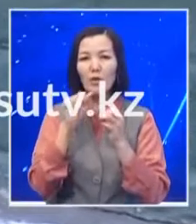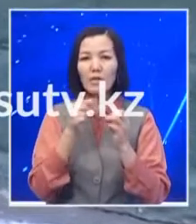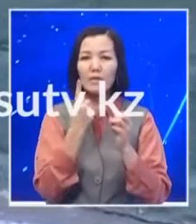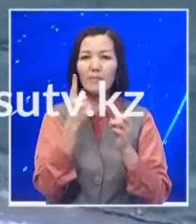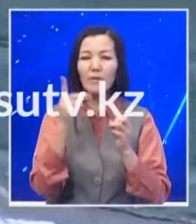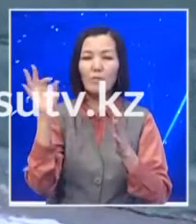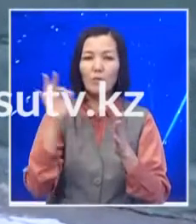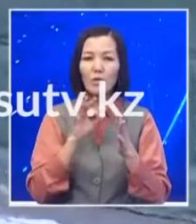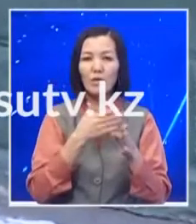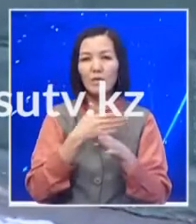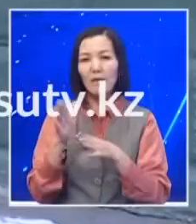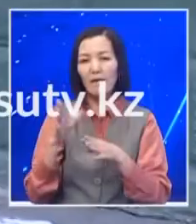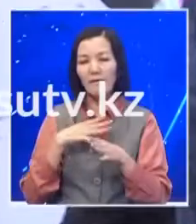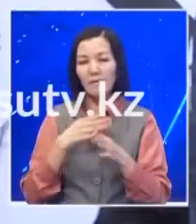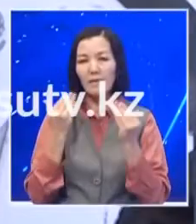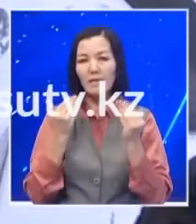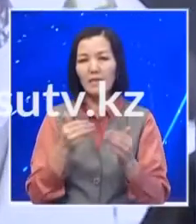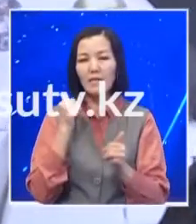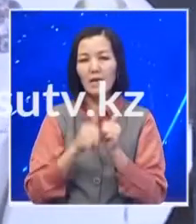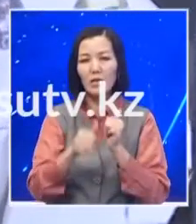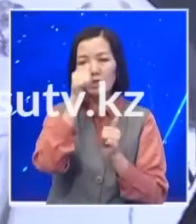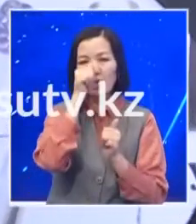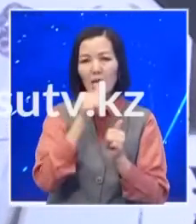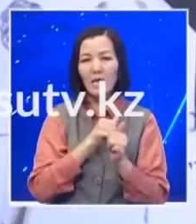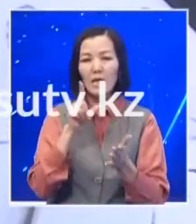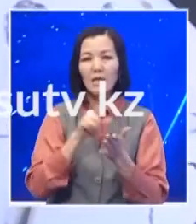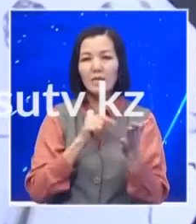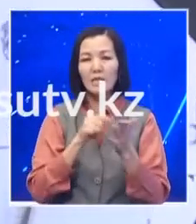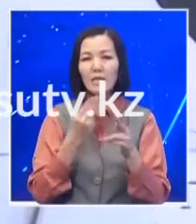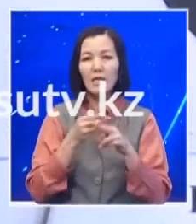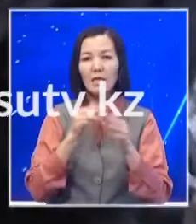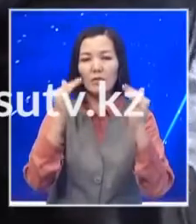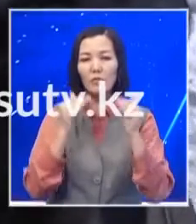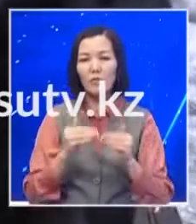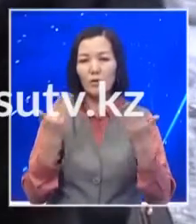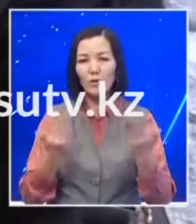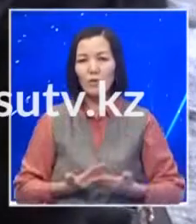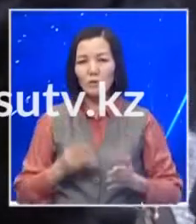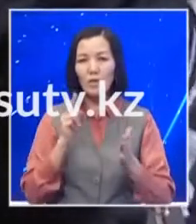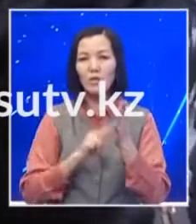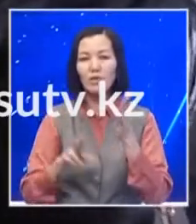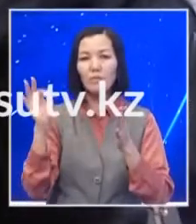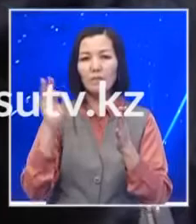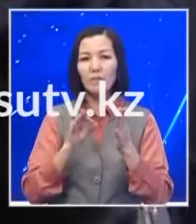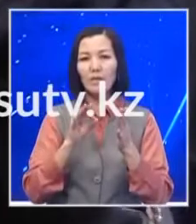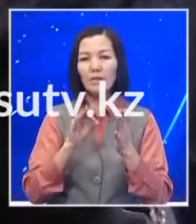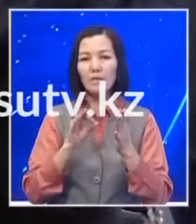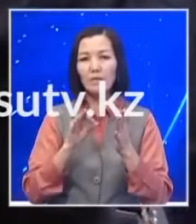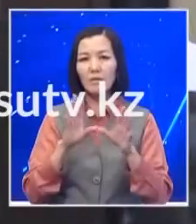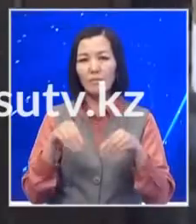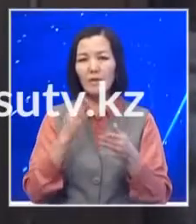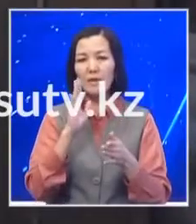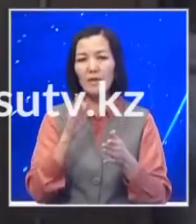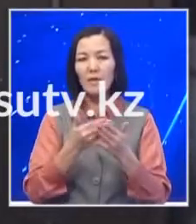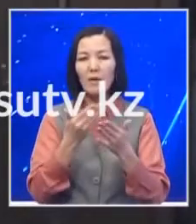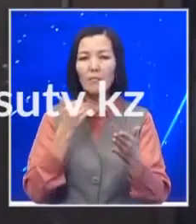бөлігі ретінде айқындалды. Енді ай сайынғы зейнетақы ең төменгі күнкөріс деңгейінің 70%-нан кем емес мөлшерде беріледі.